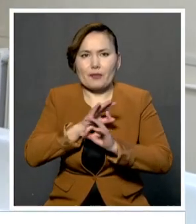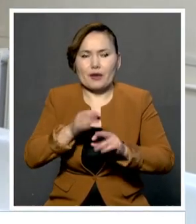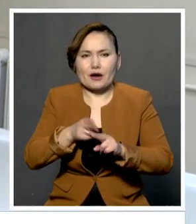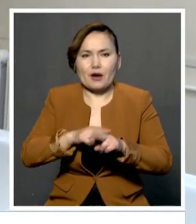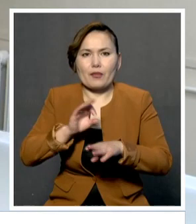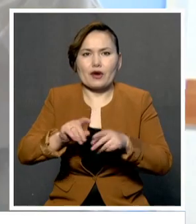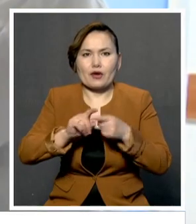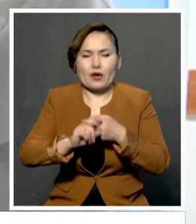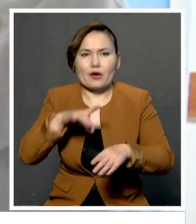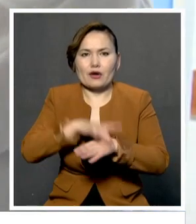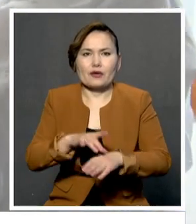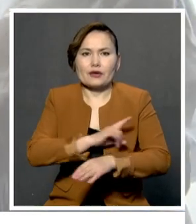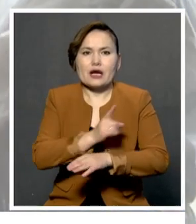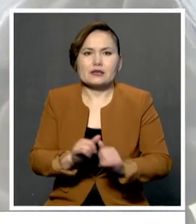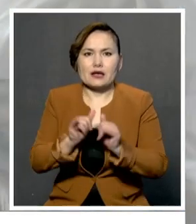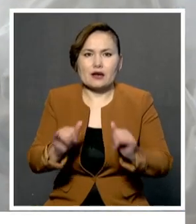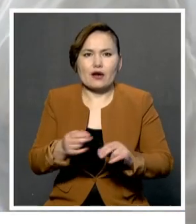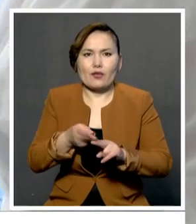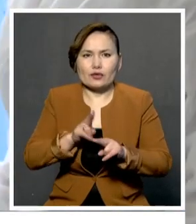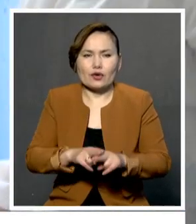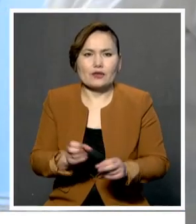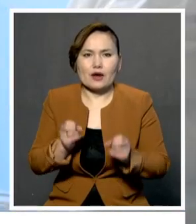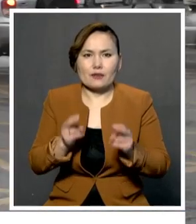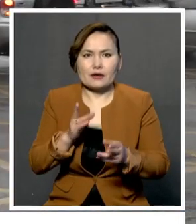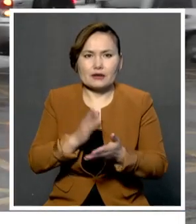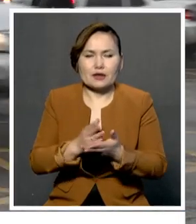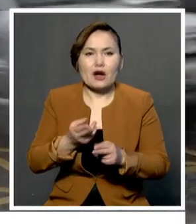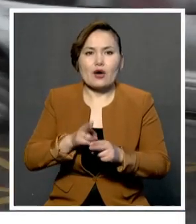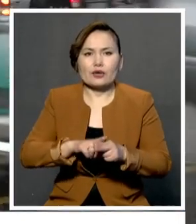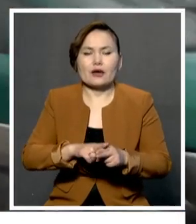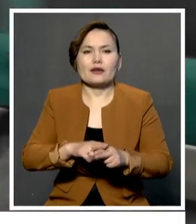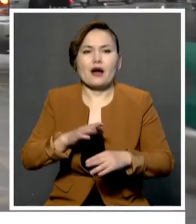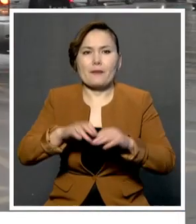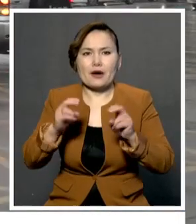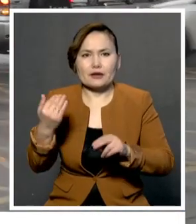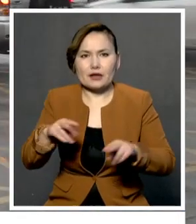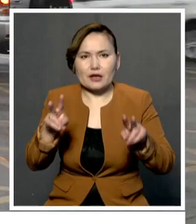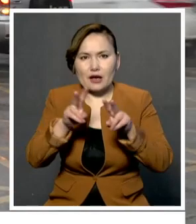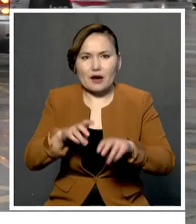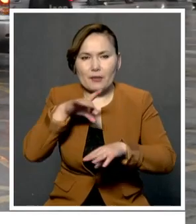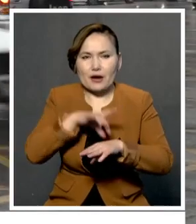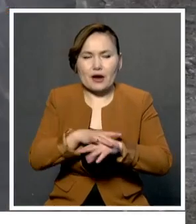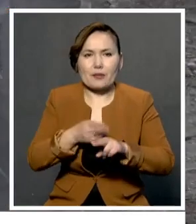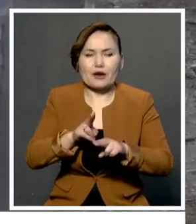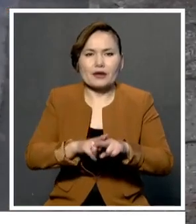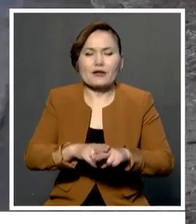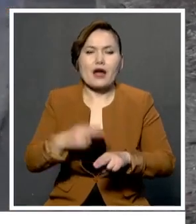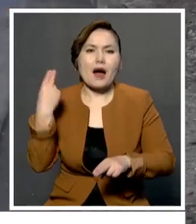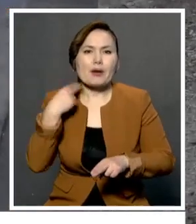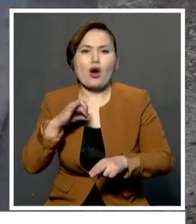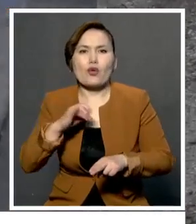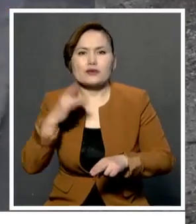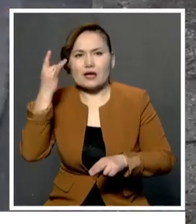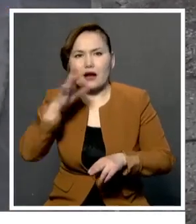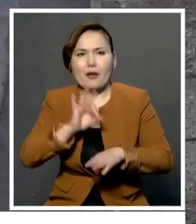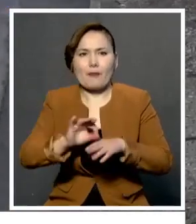деңгейі мутацияланған штамдардың айналымымен байланысы болуы мүмкін екенін айтты. Өйткені мамандардың зерттеуі барысында британиялық және оңтүстік африкалық